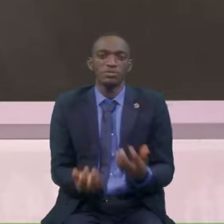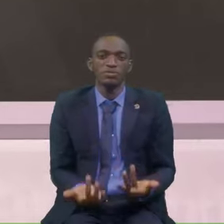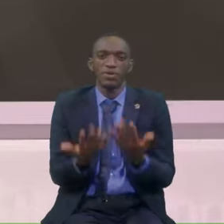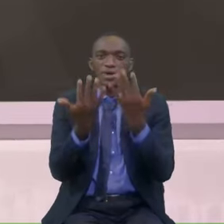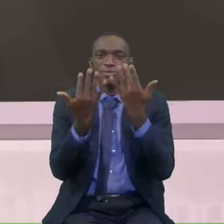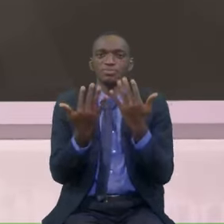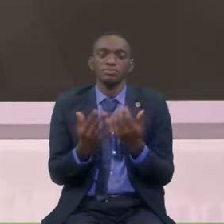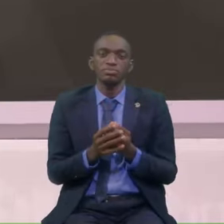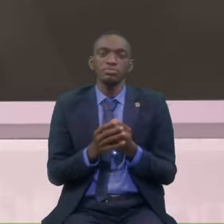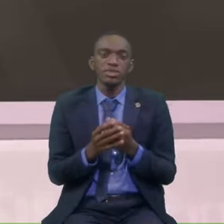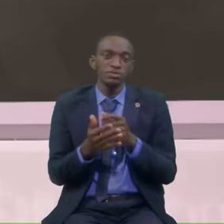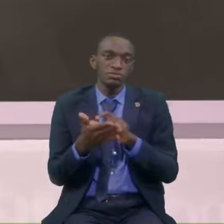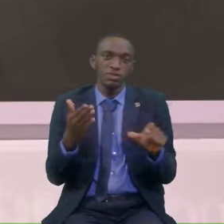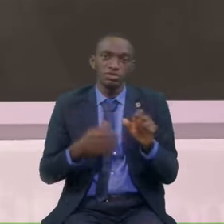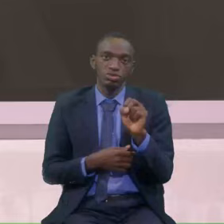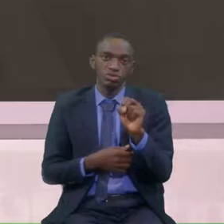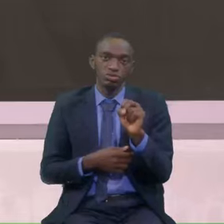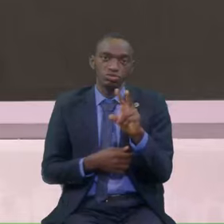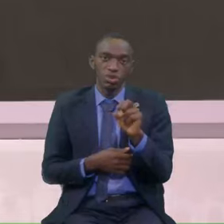avec le feu, verset 20.